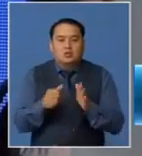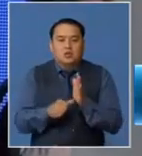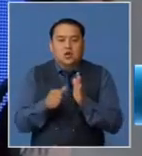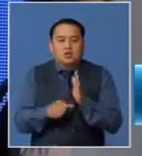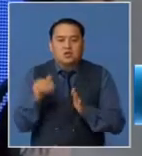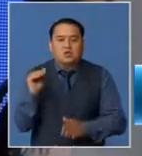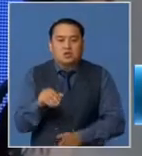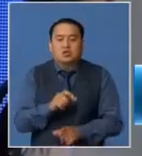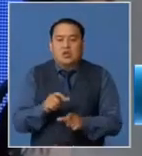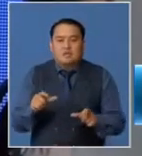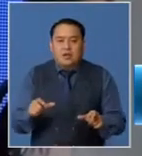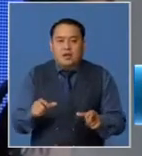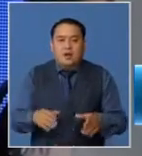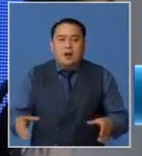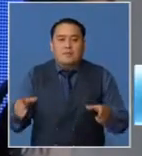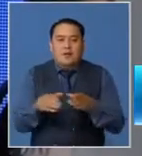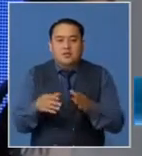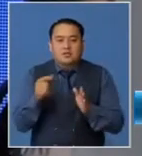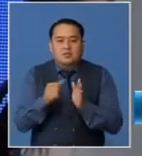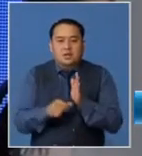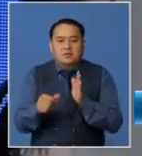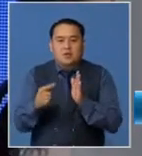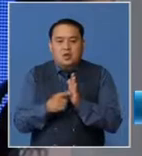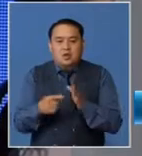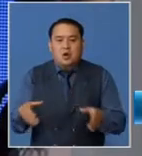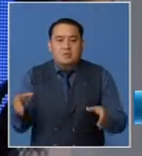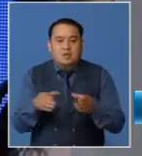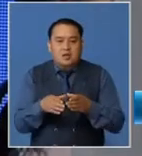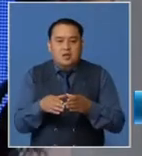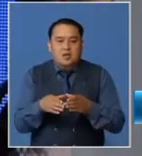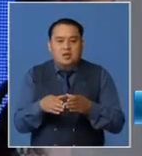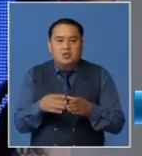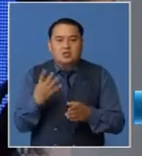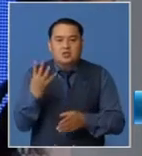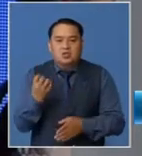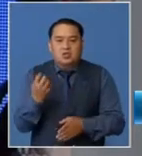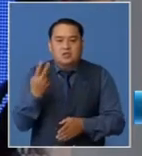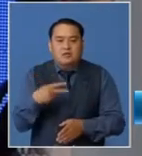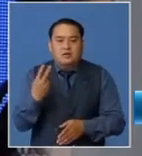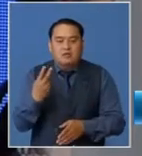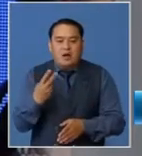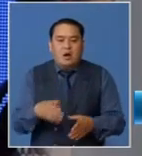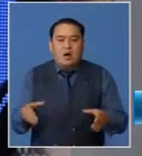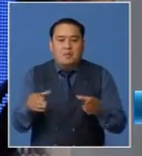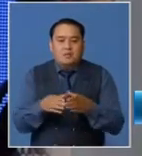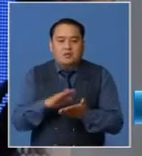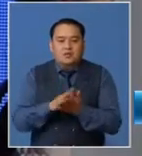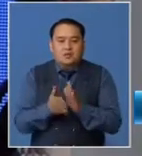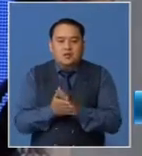60 тысяч человек и объединяет 71 этнокультурное объединение, 422 совета общественного